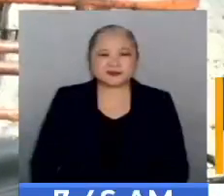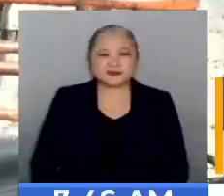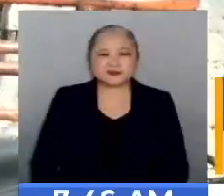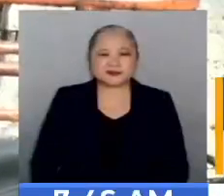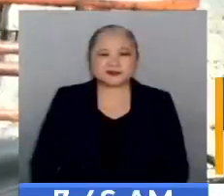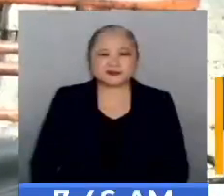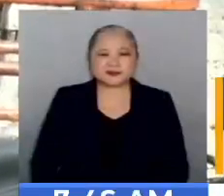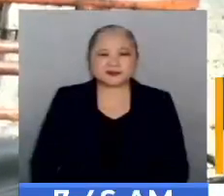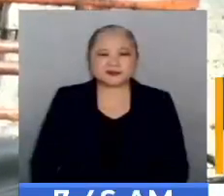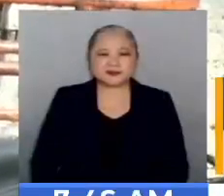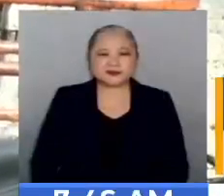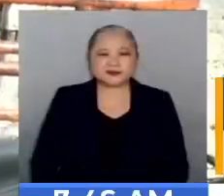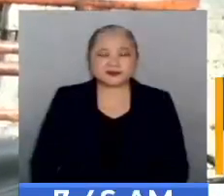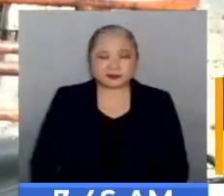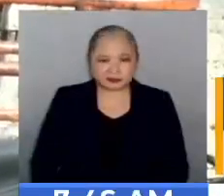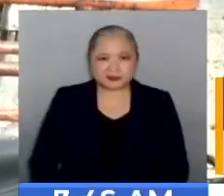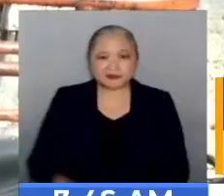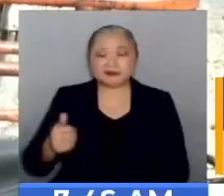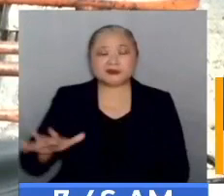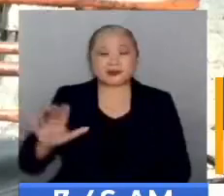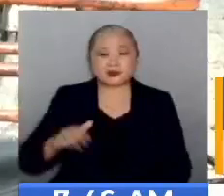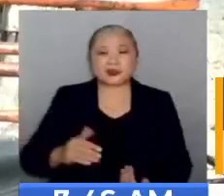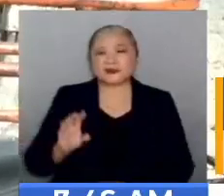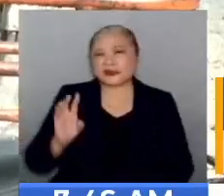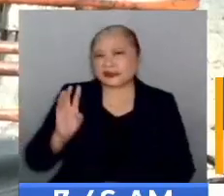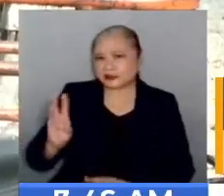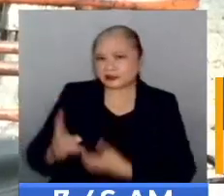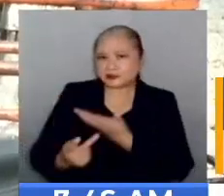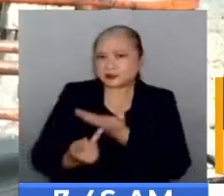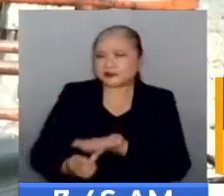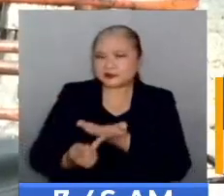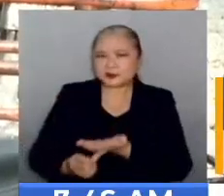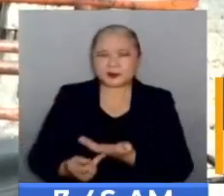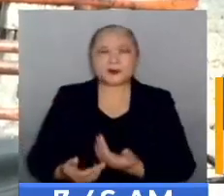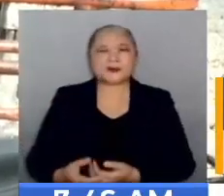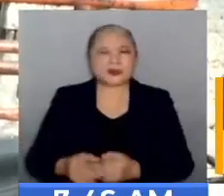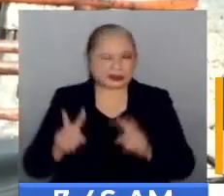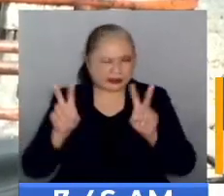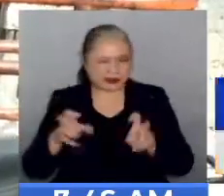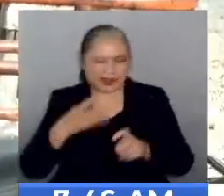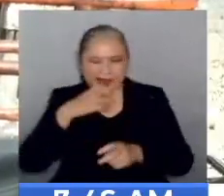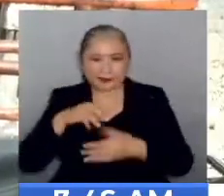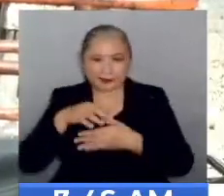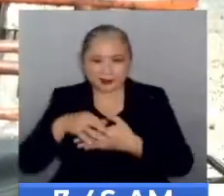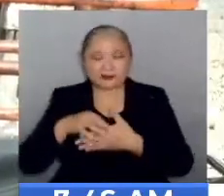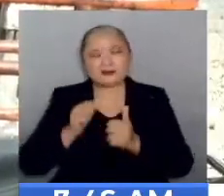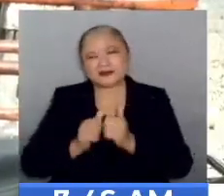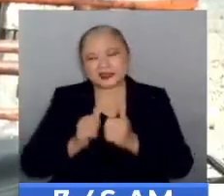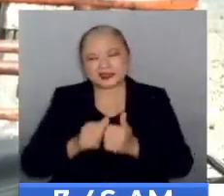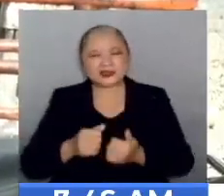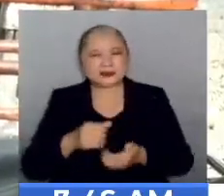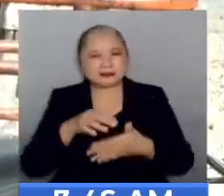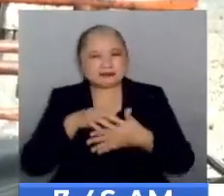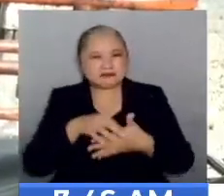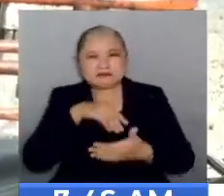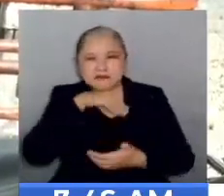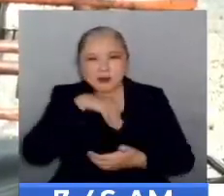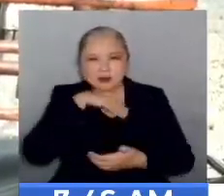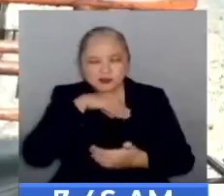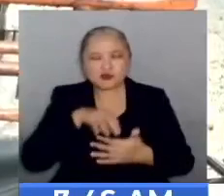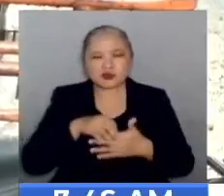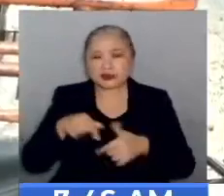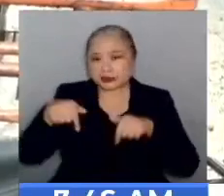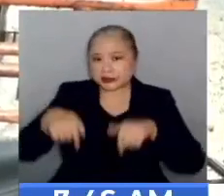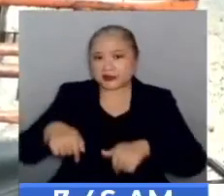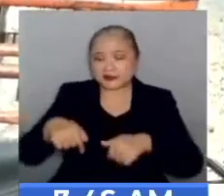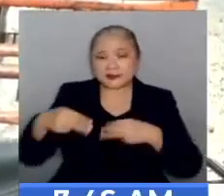Van, good morning. Mahigit sa 60 kilo ng umano'y hot meat na ibinebenta sa isang talipapa ang nakumpiska nga ng mga otoridad dito sa barangay Bagong Silangan